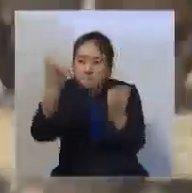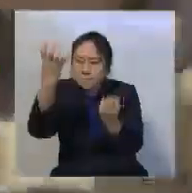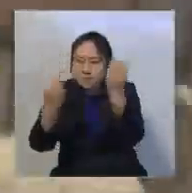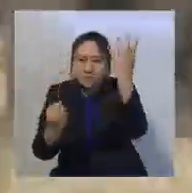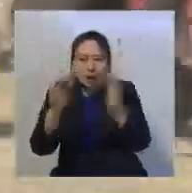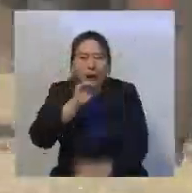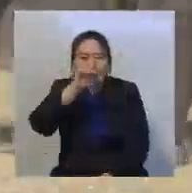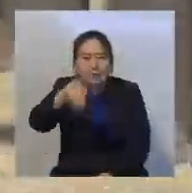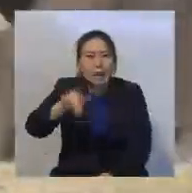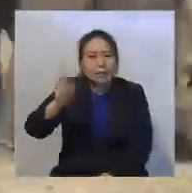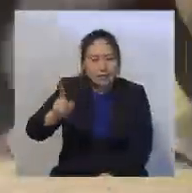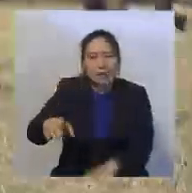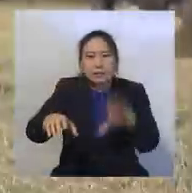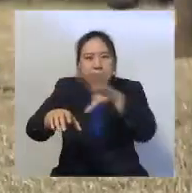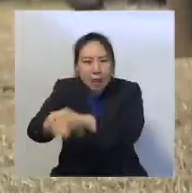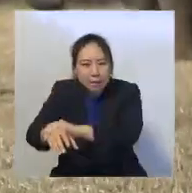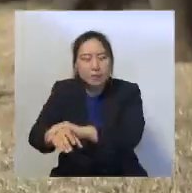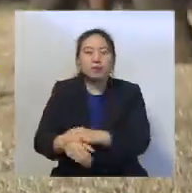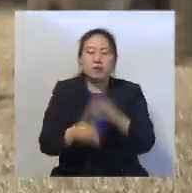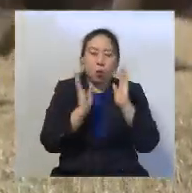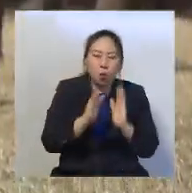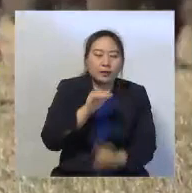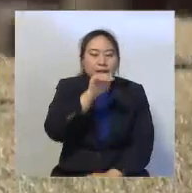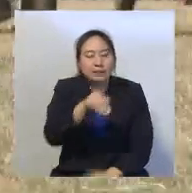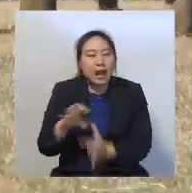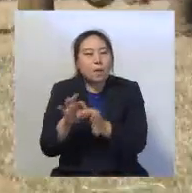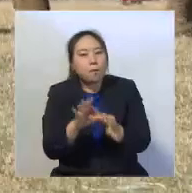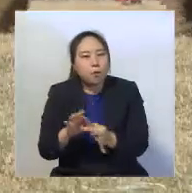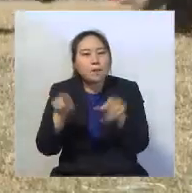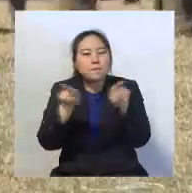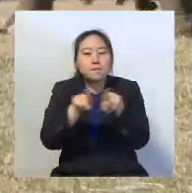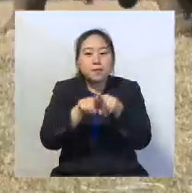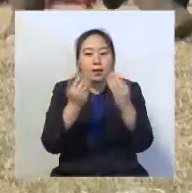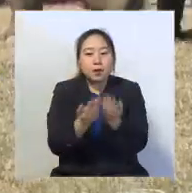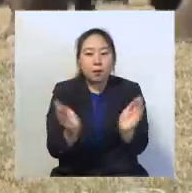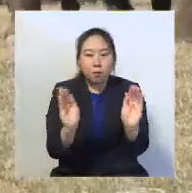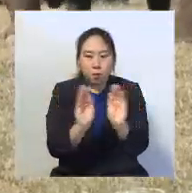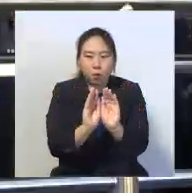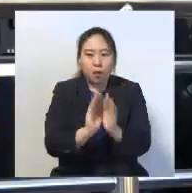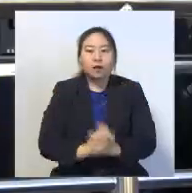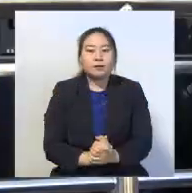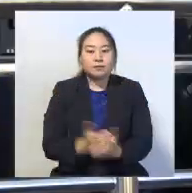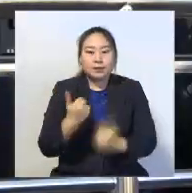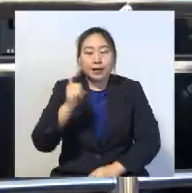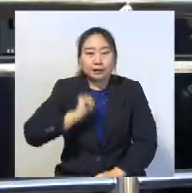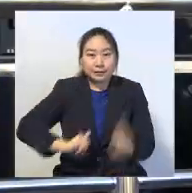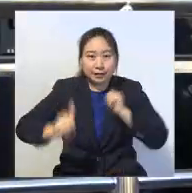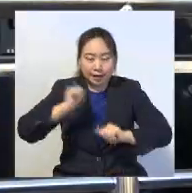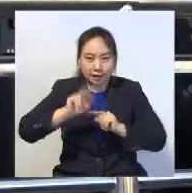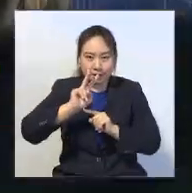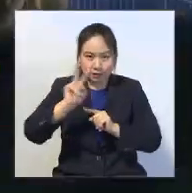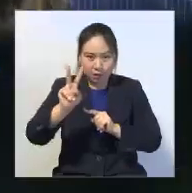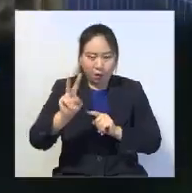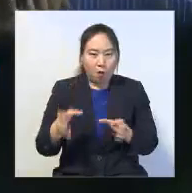ถึงความสัมพันธ์ระหว่างคนกับช้างที่ผูกพันกันเสมือนเป็นครอบครัวเดียวกันต่อด้วยการแสดงในองค์ที่2กองทัพช้างประทาย